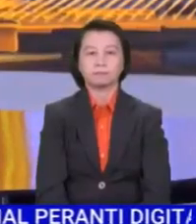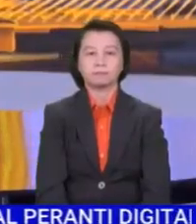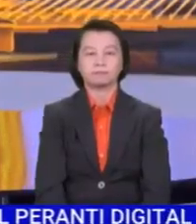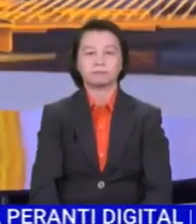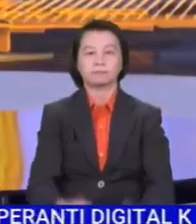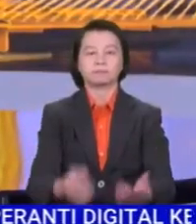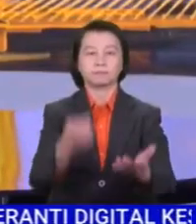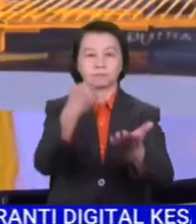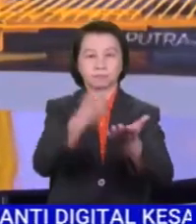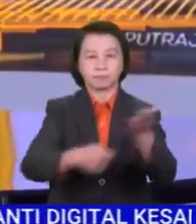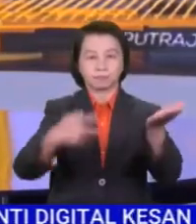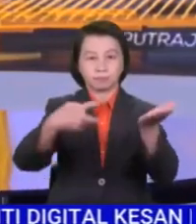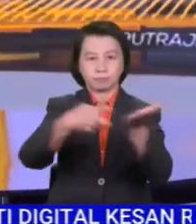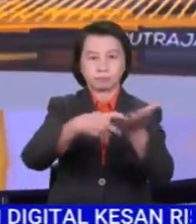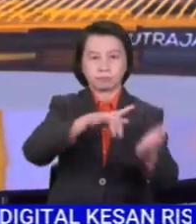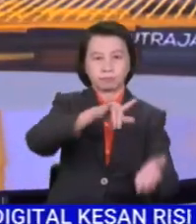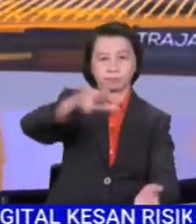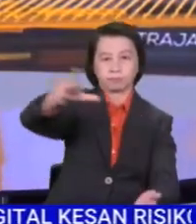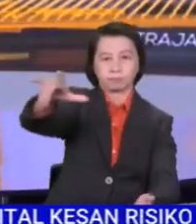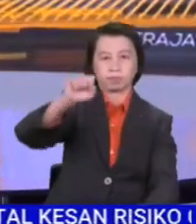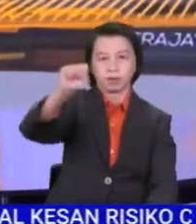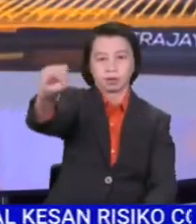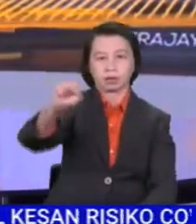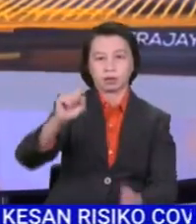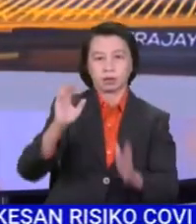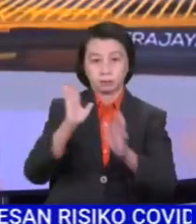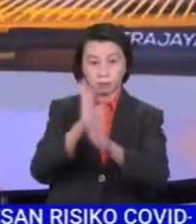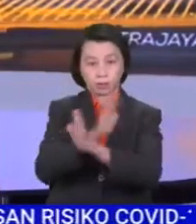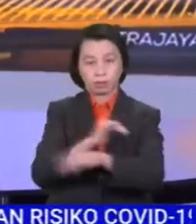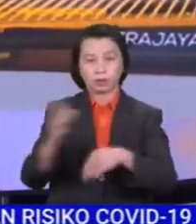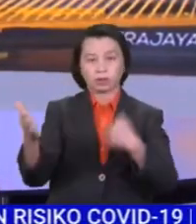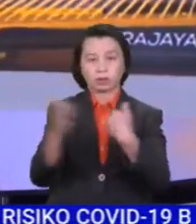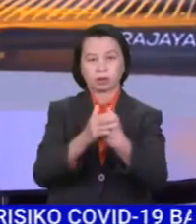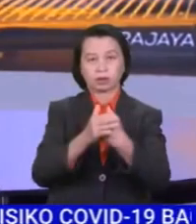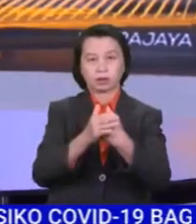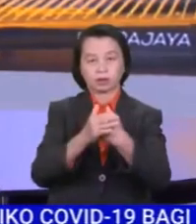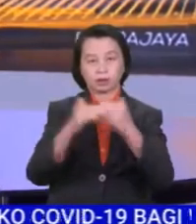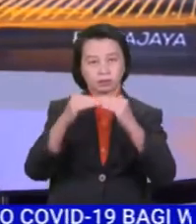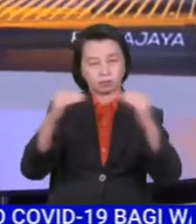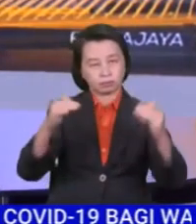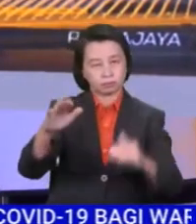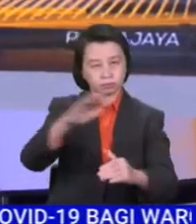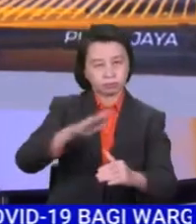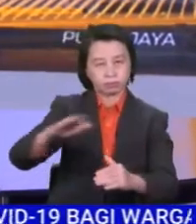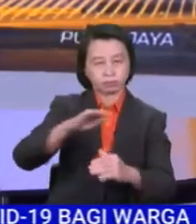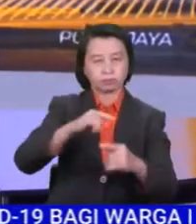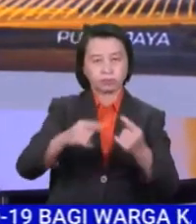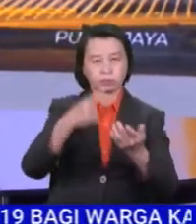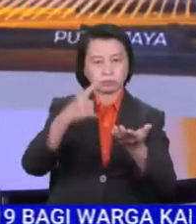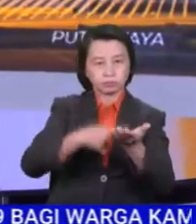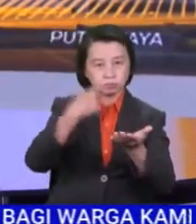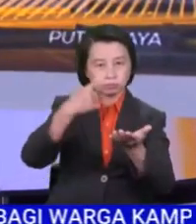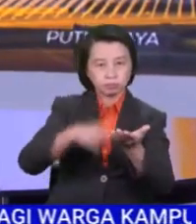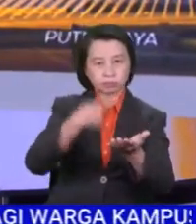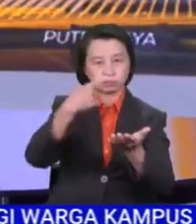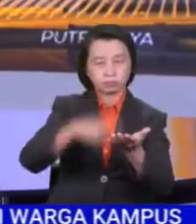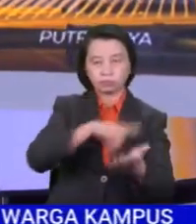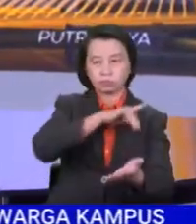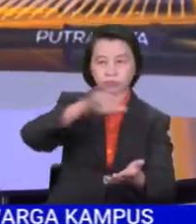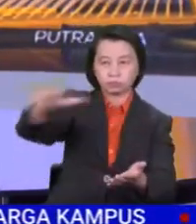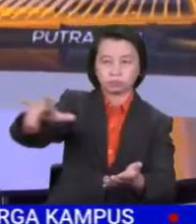seterusnya harga tiket penerbangan ke Sabah dan Sarawak dijangka kembali ke paras purata apabila jumlah kekerapan penerbangan